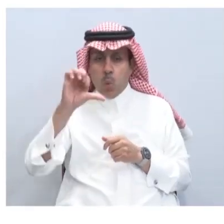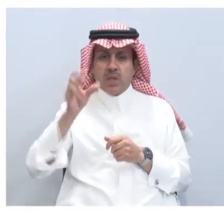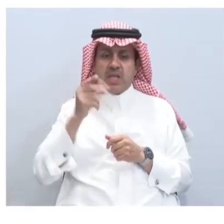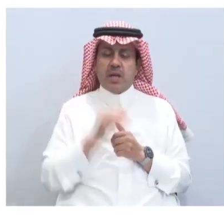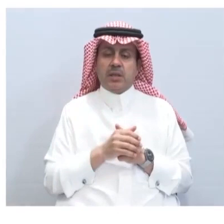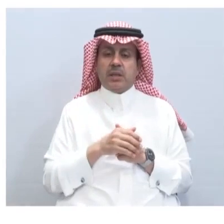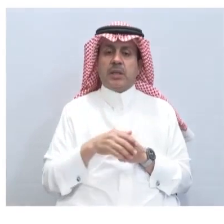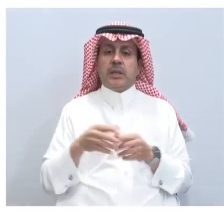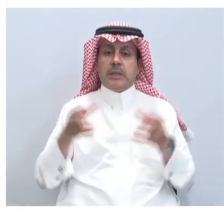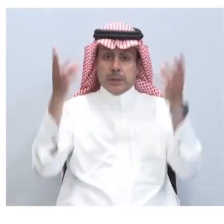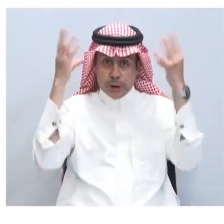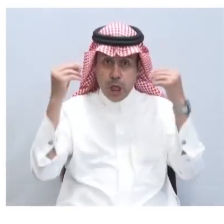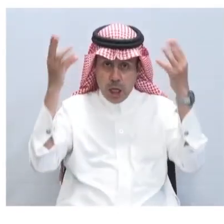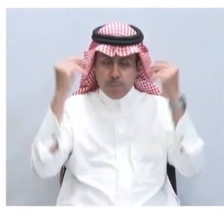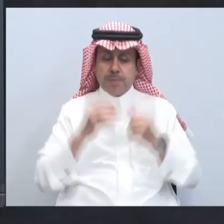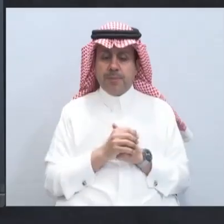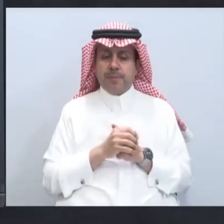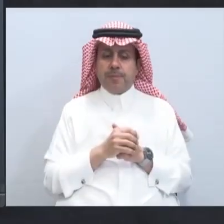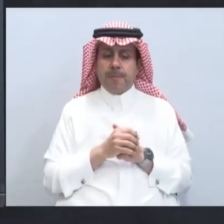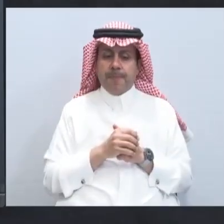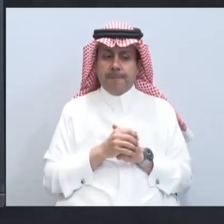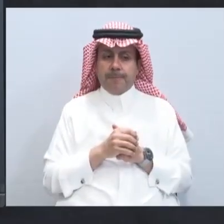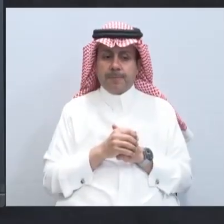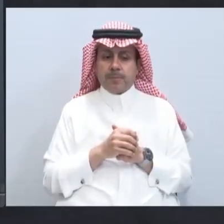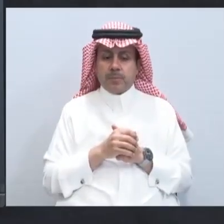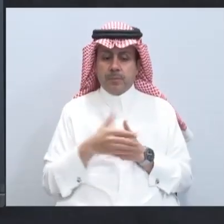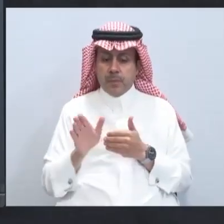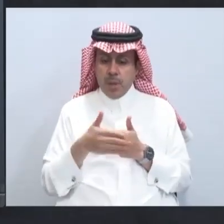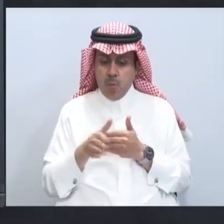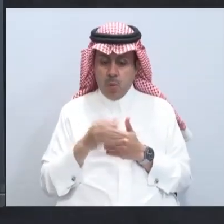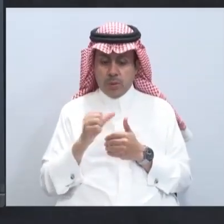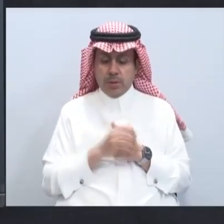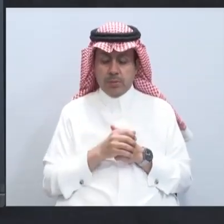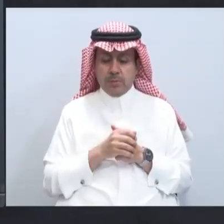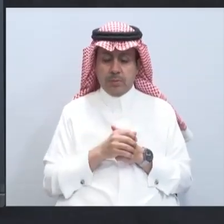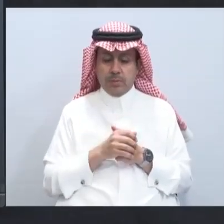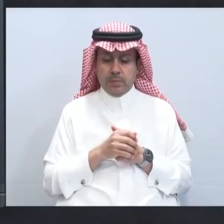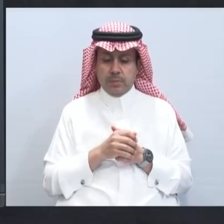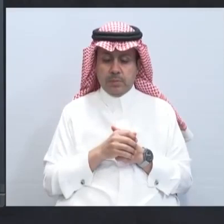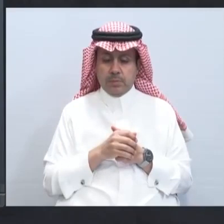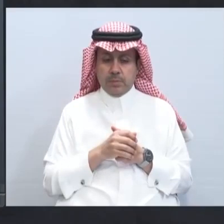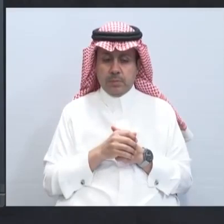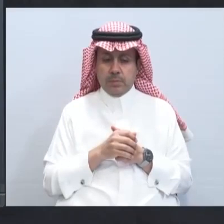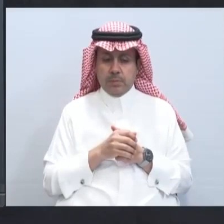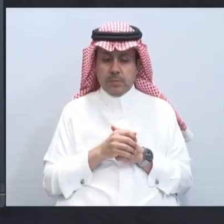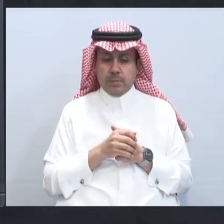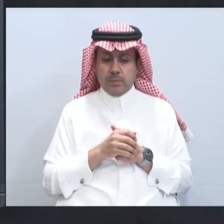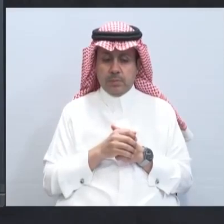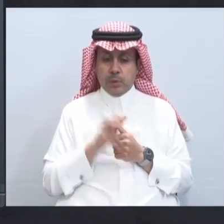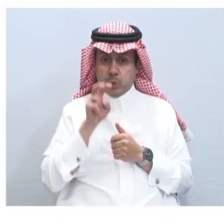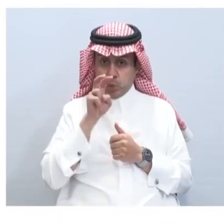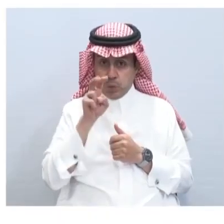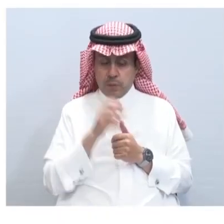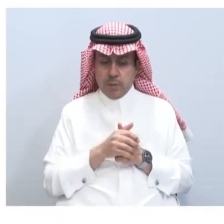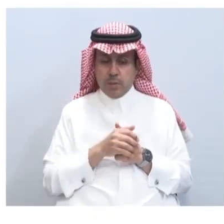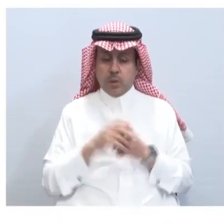فتجد مثلا ما هم في هذه البوابه الوطنيه ما يخص فيه وايضا وزاره التعليم مثل ما تشاهد هنا